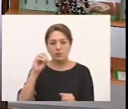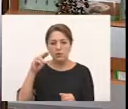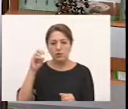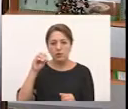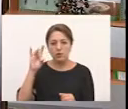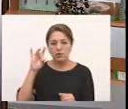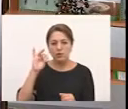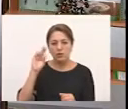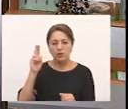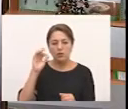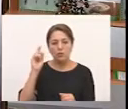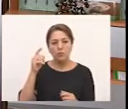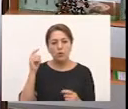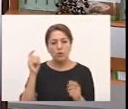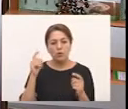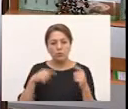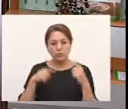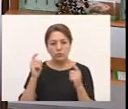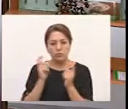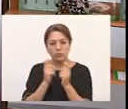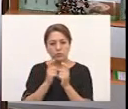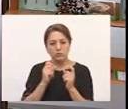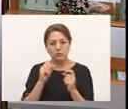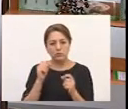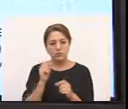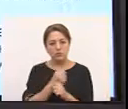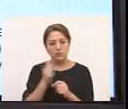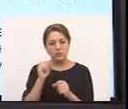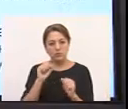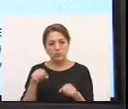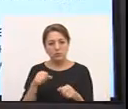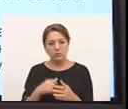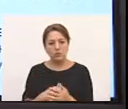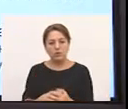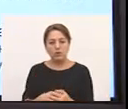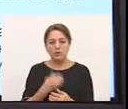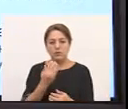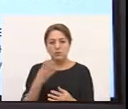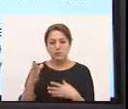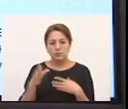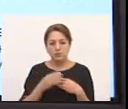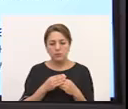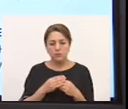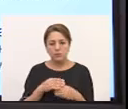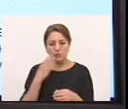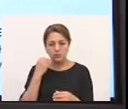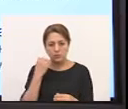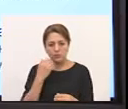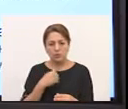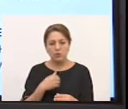Федор Федоровичем? А как же, нет? С вашими енаралами ведь я же управляюсь, а они его